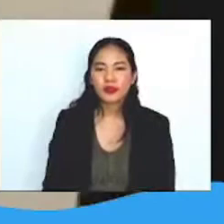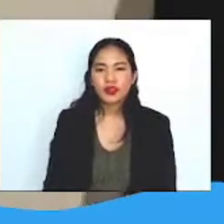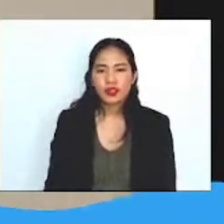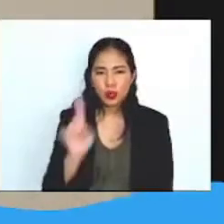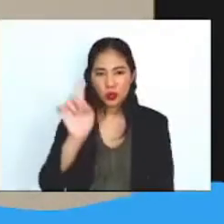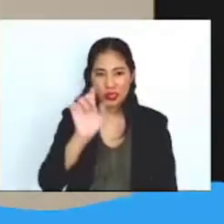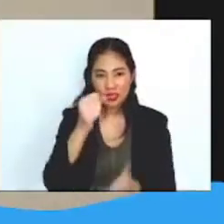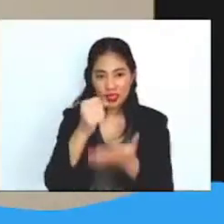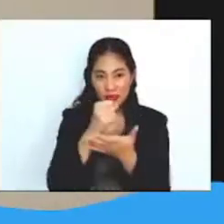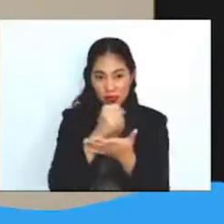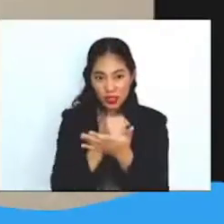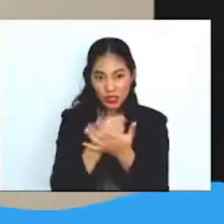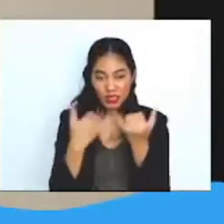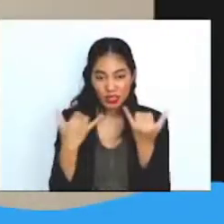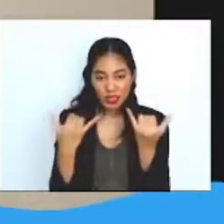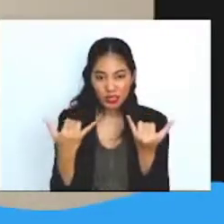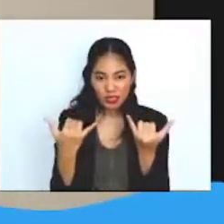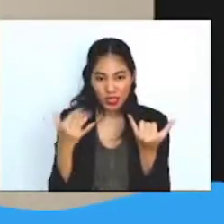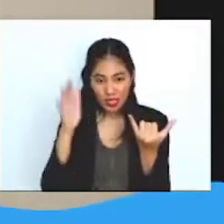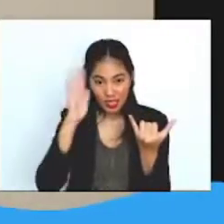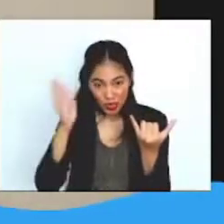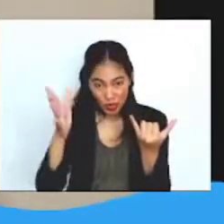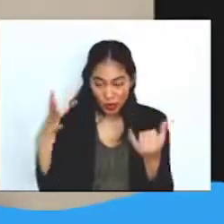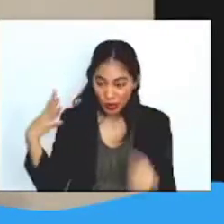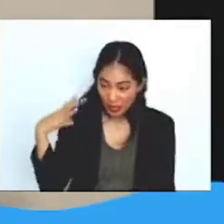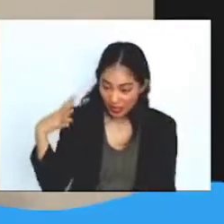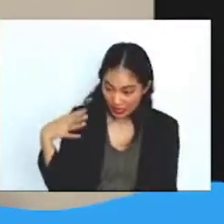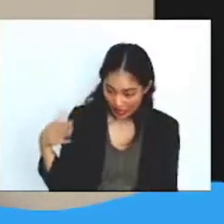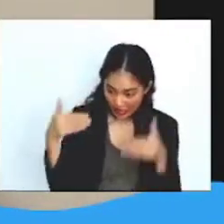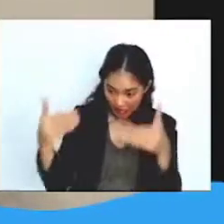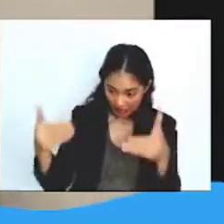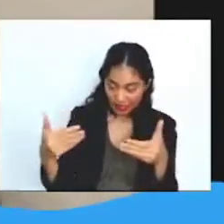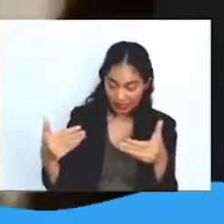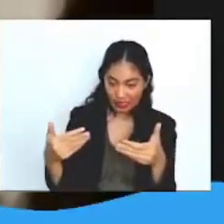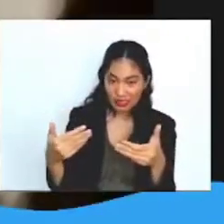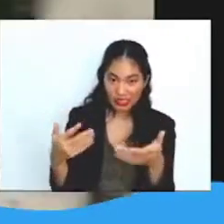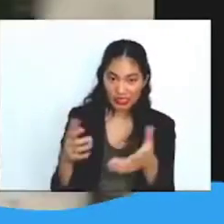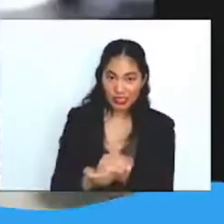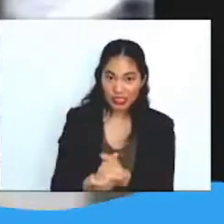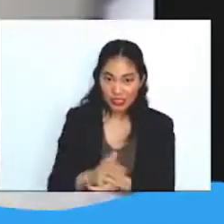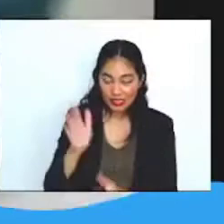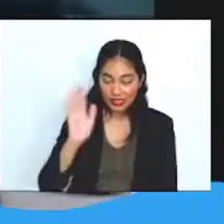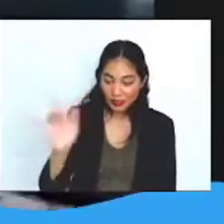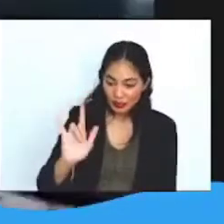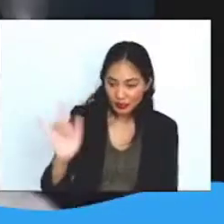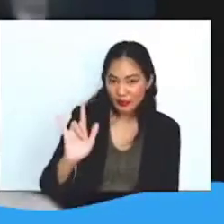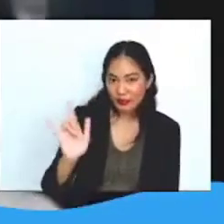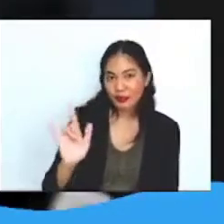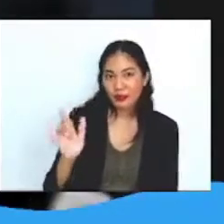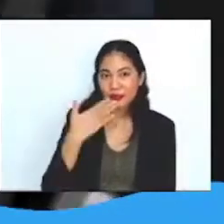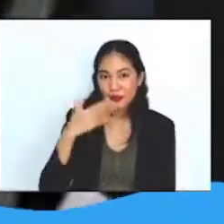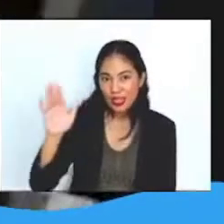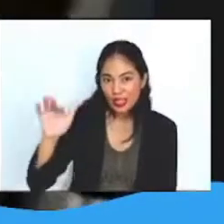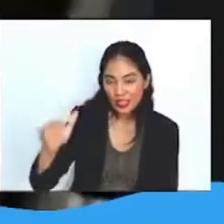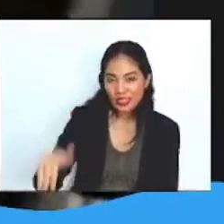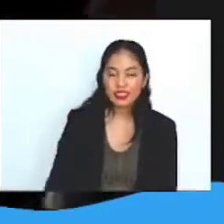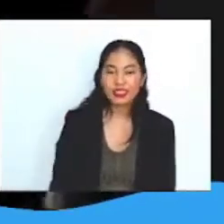Good job. Bye. Bye. Ito po yung English teacher natin.